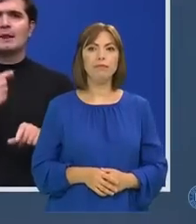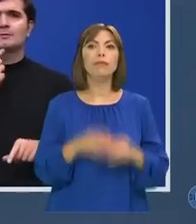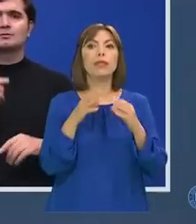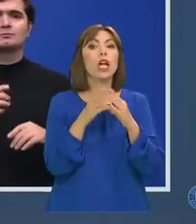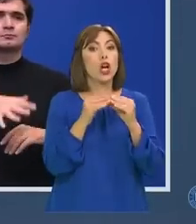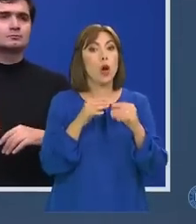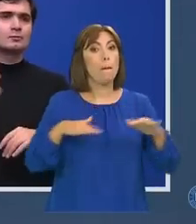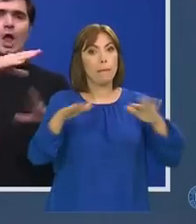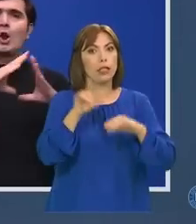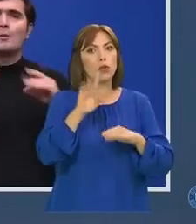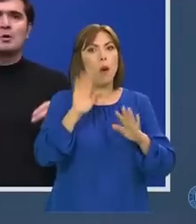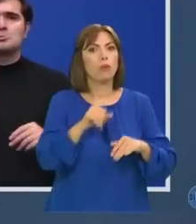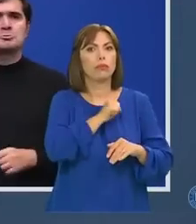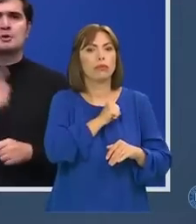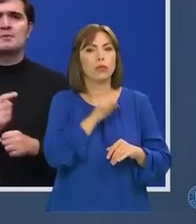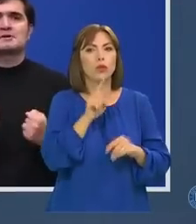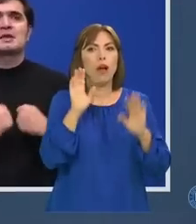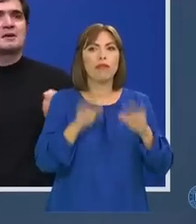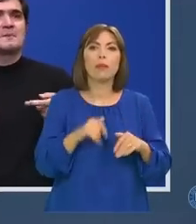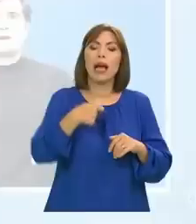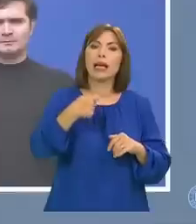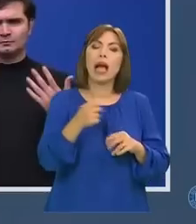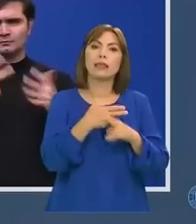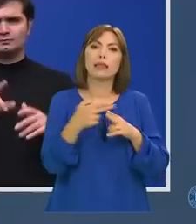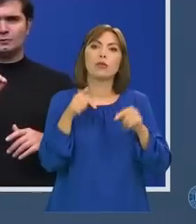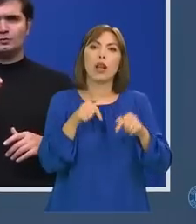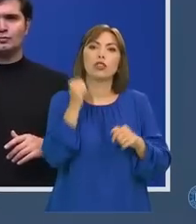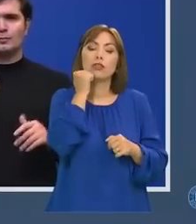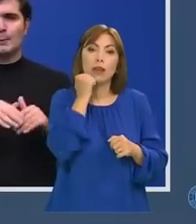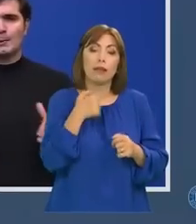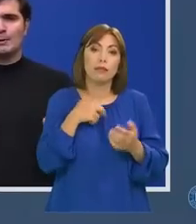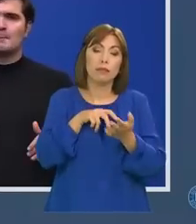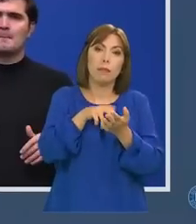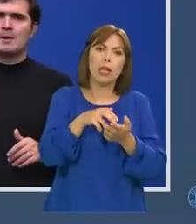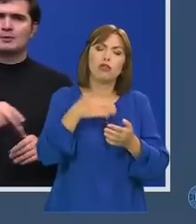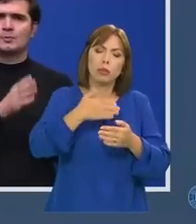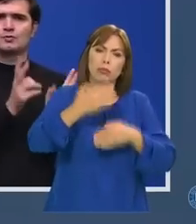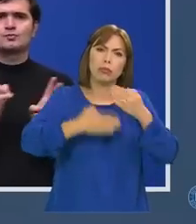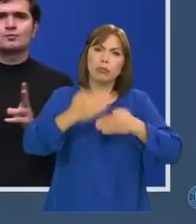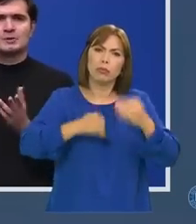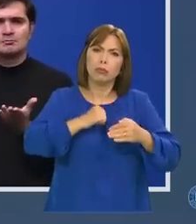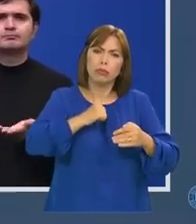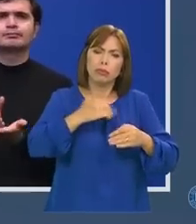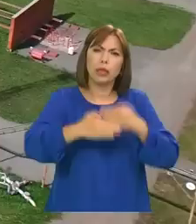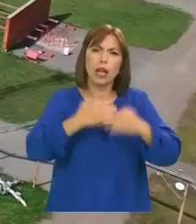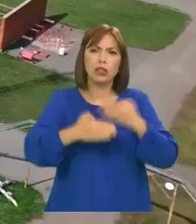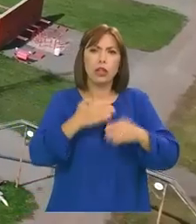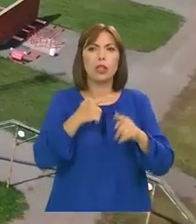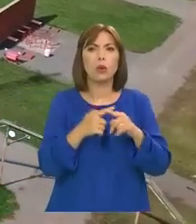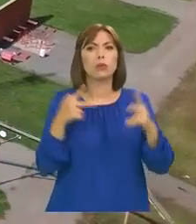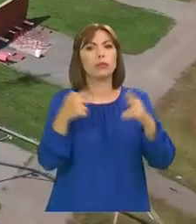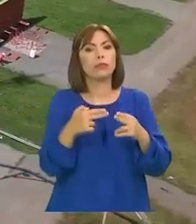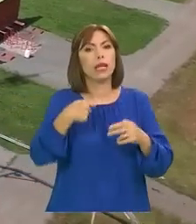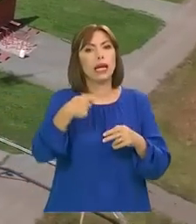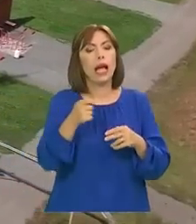Românii nu au de ce să se teme că nu vom avea gaze naturale în această iarnă. Mergem într-un ritm accelerat cu stocarea gazelor